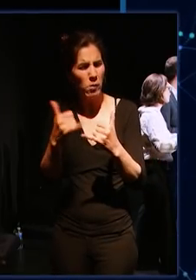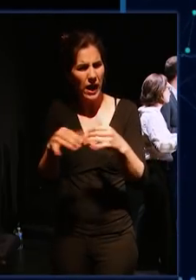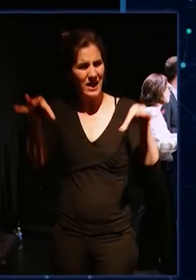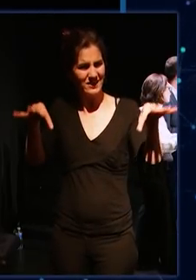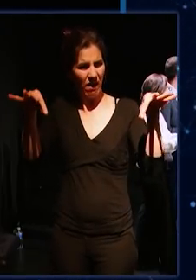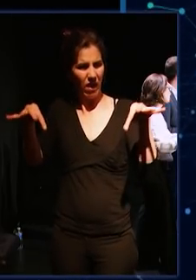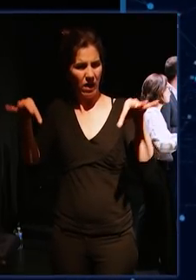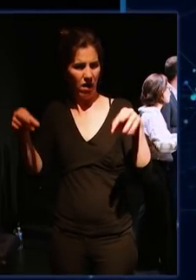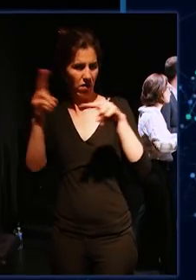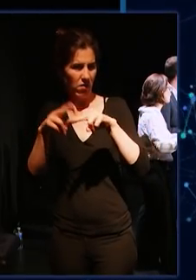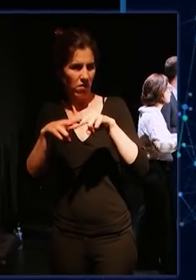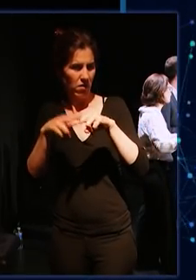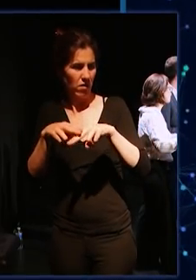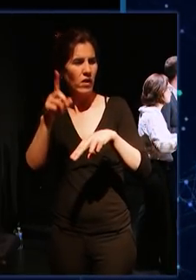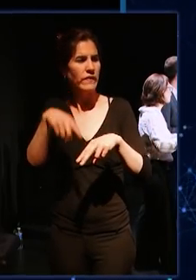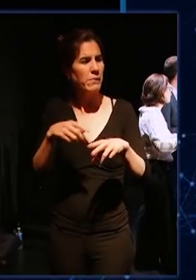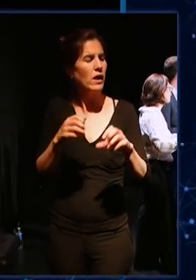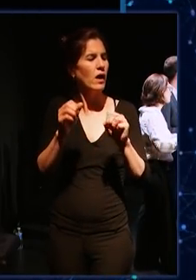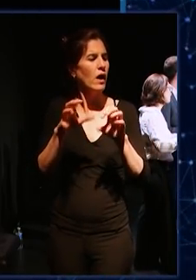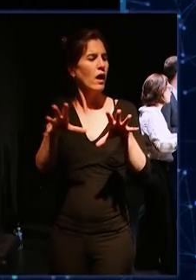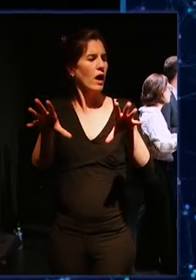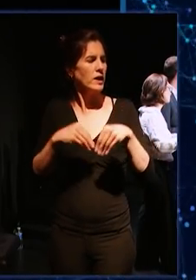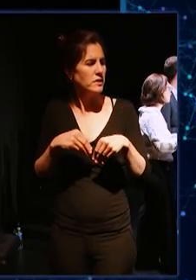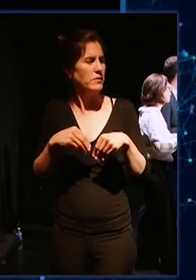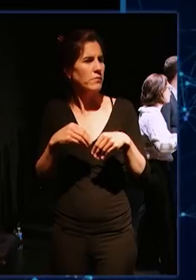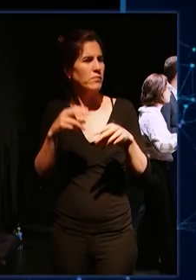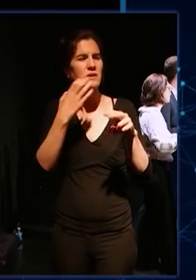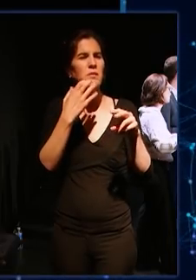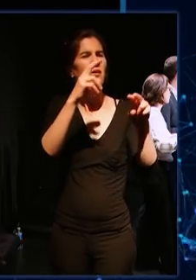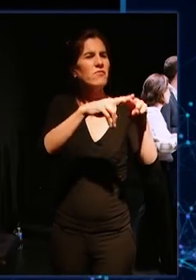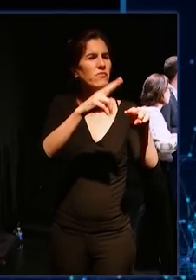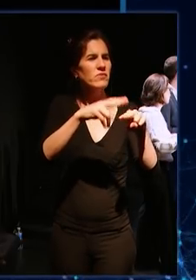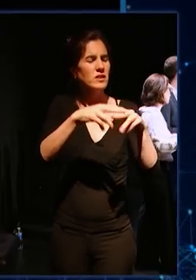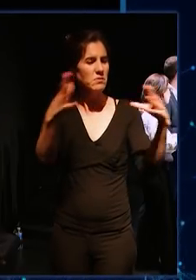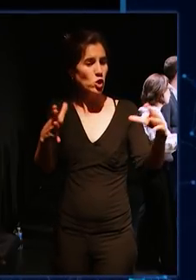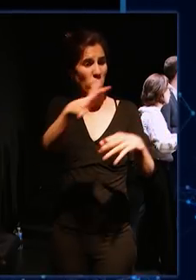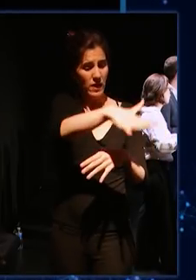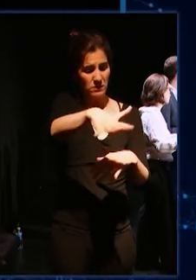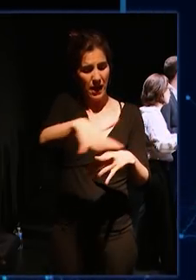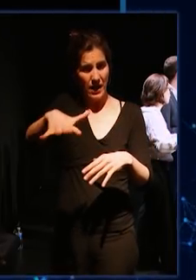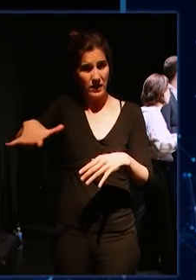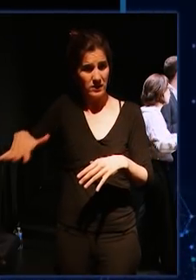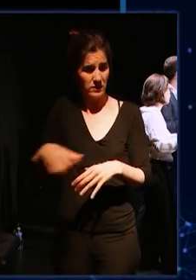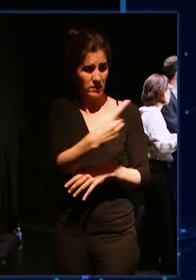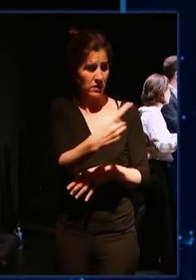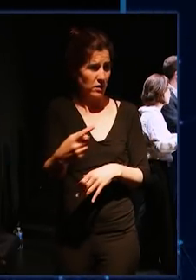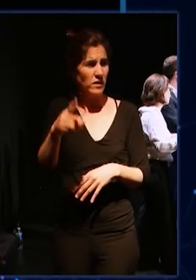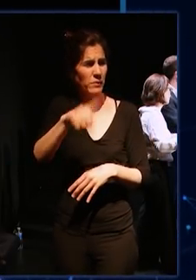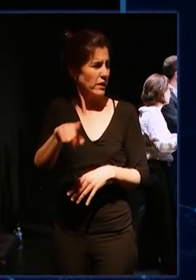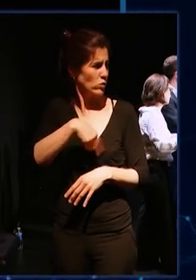en donar suport a les festes majors dels barris i també nosaltres el que volem